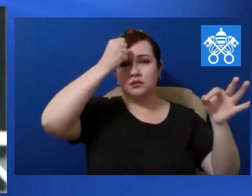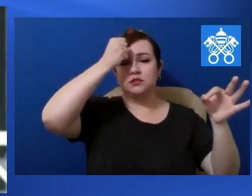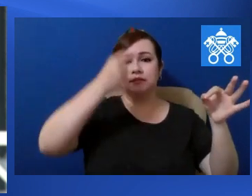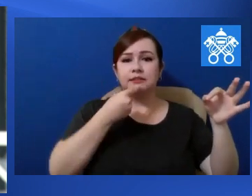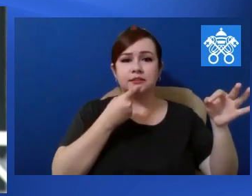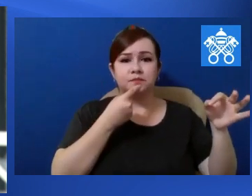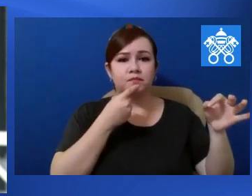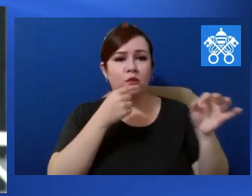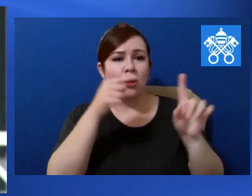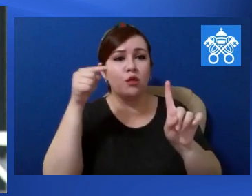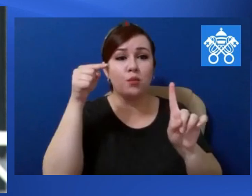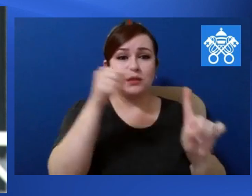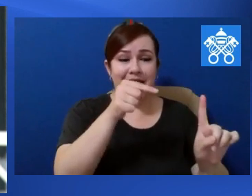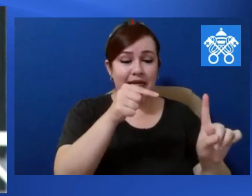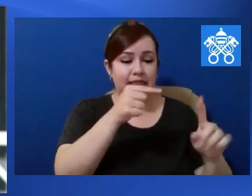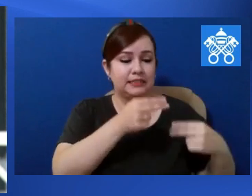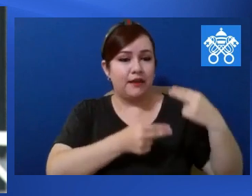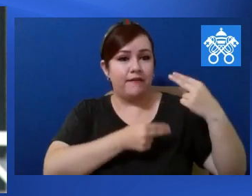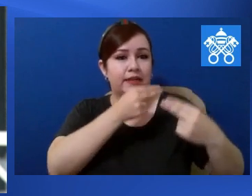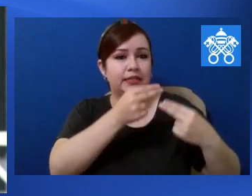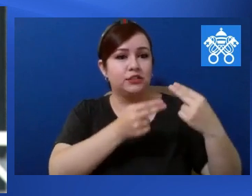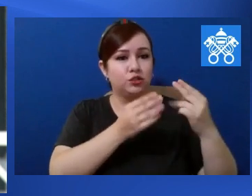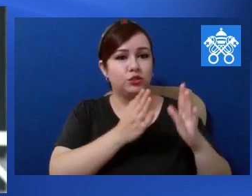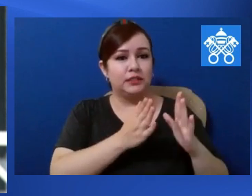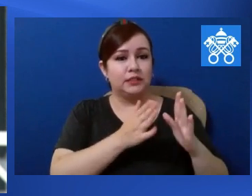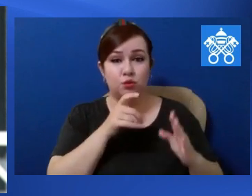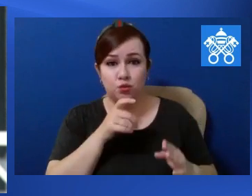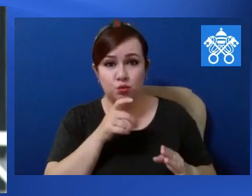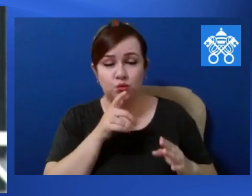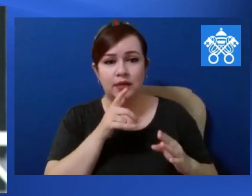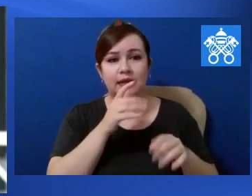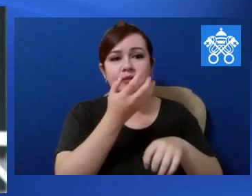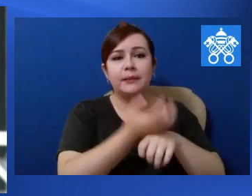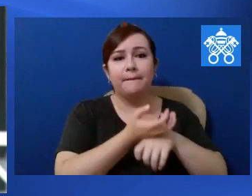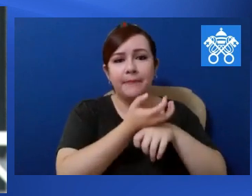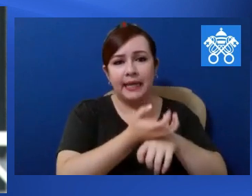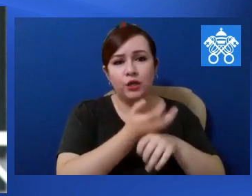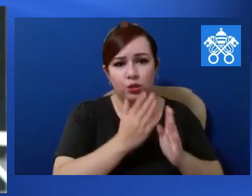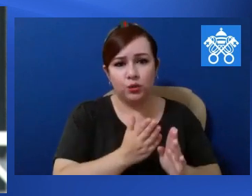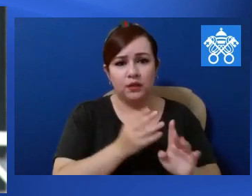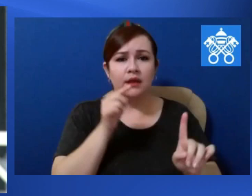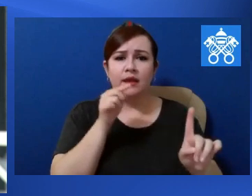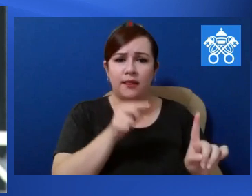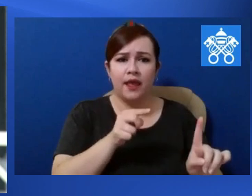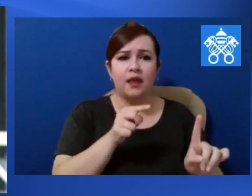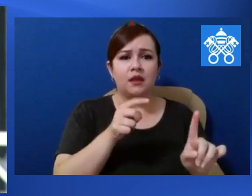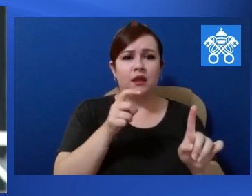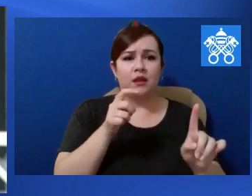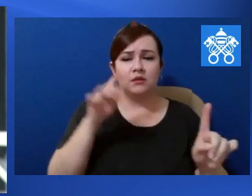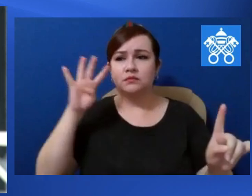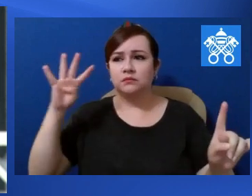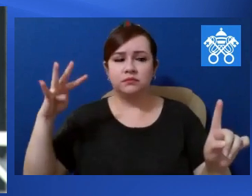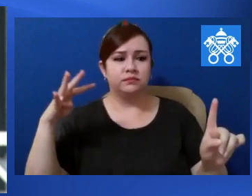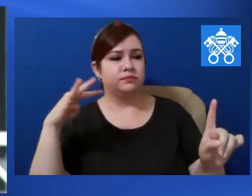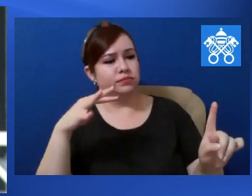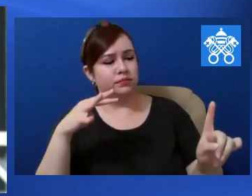Loro sono coloro che attirano l'attenzione su questa grande ingiustizia che è la grande povertà nel mondo.